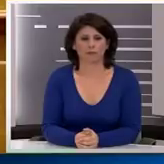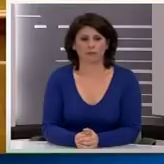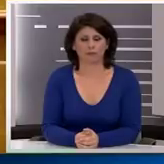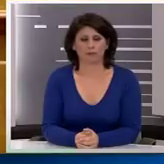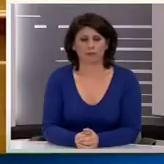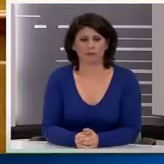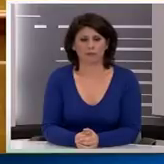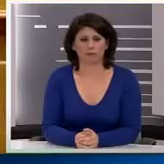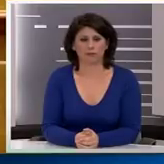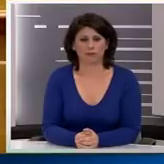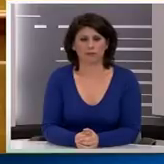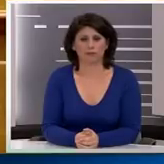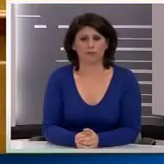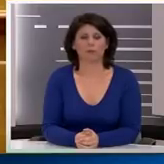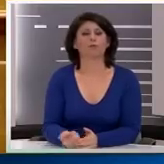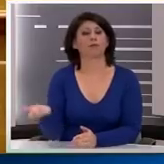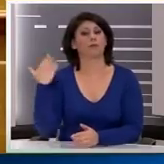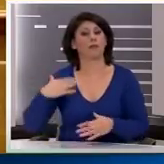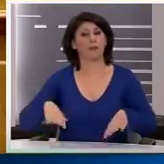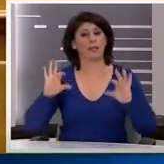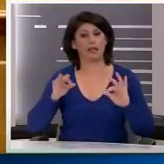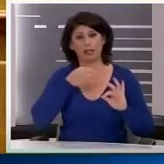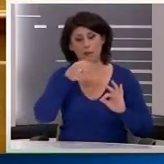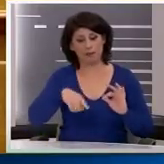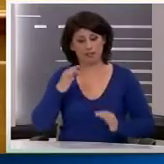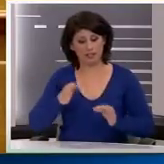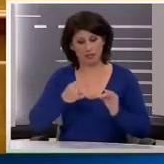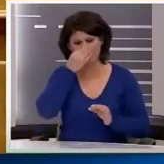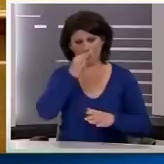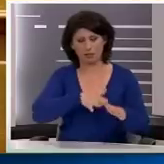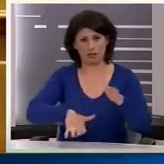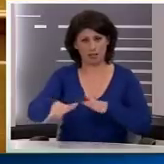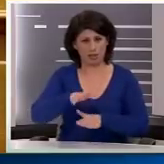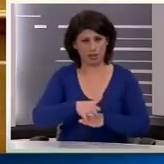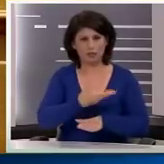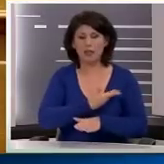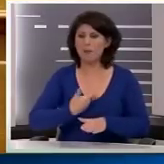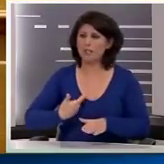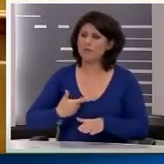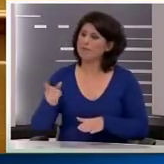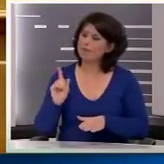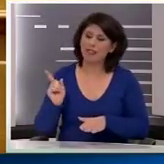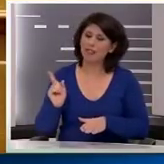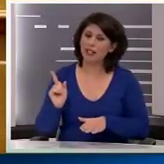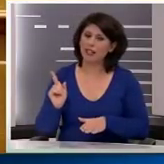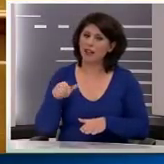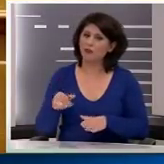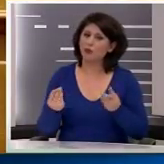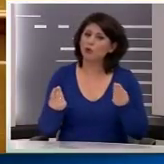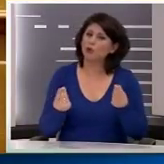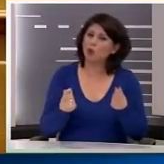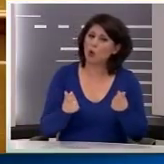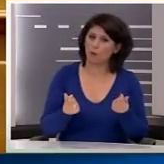Και βεβαίως είχαμε πει από την αρχή ότι αυτή η συζήτηση για τα σκάνδαλα για μας δεν είναι ένα